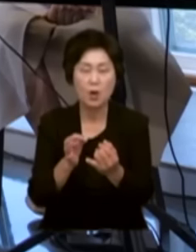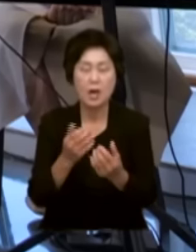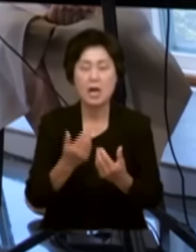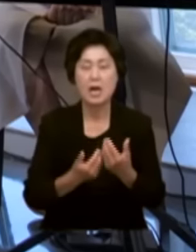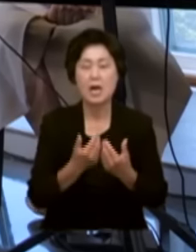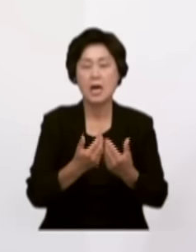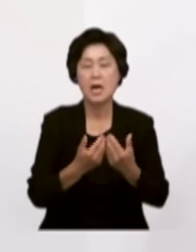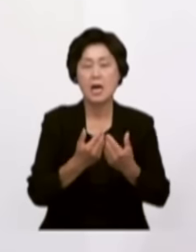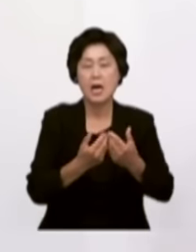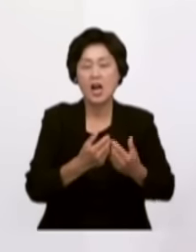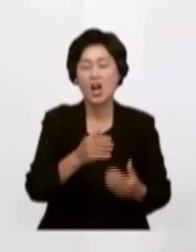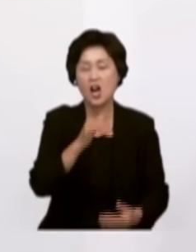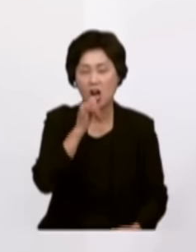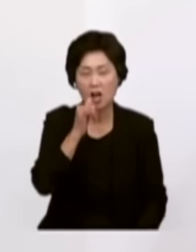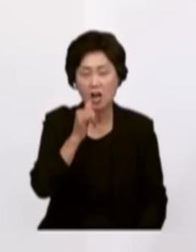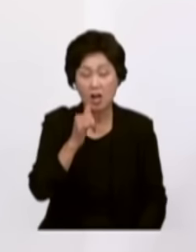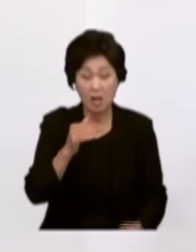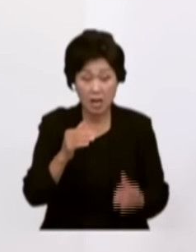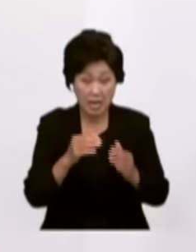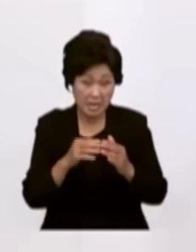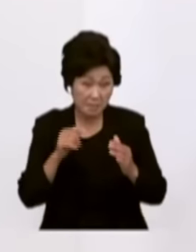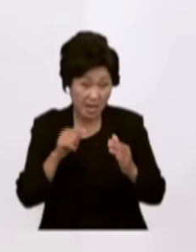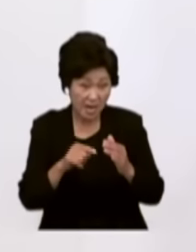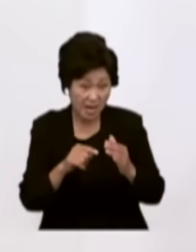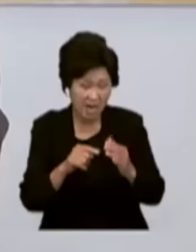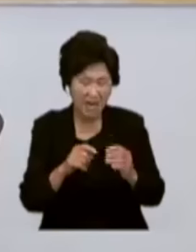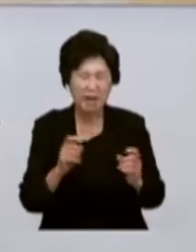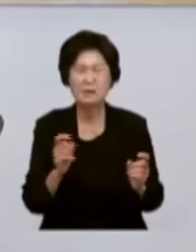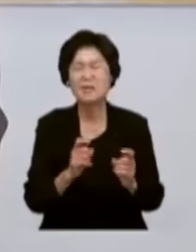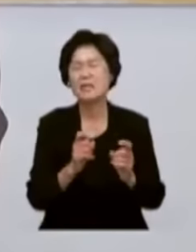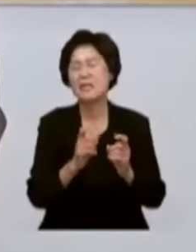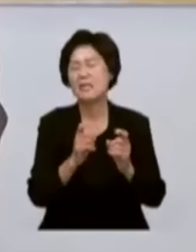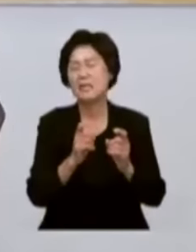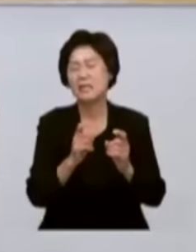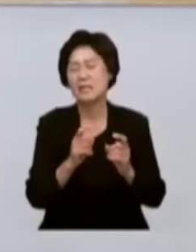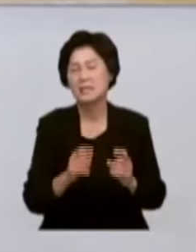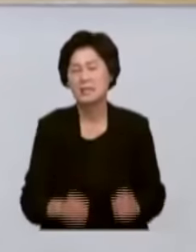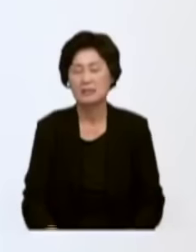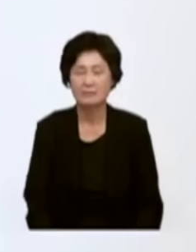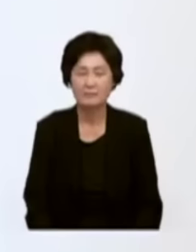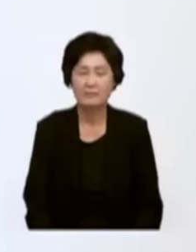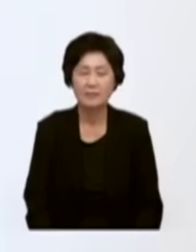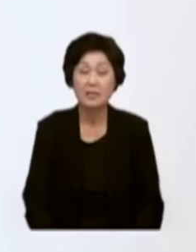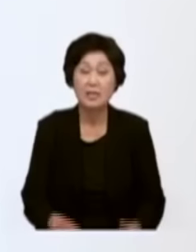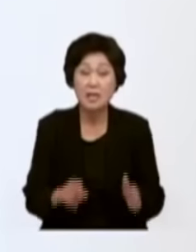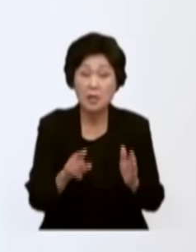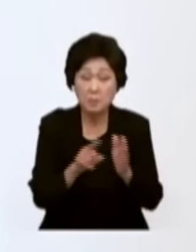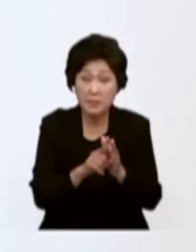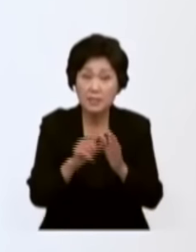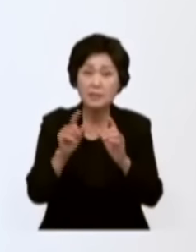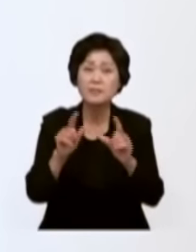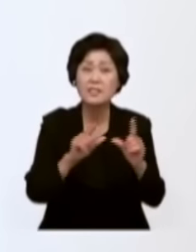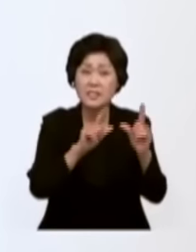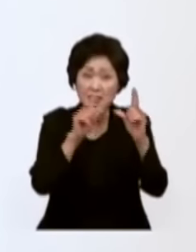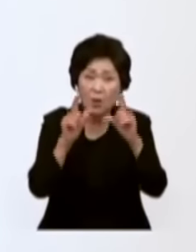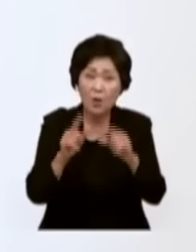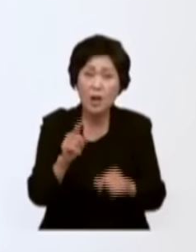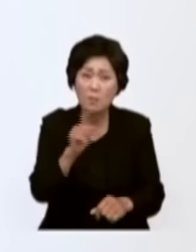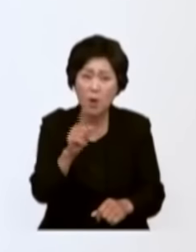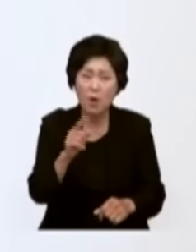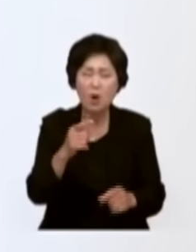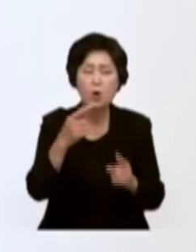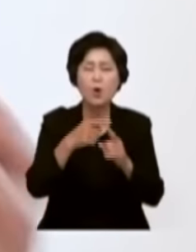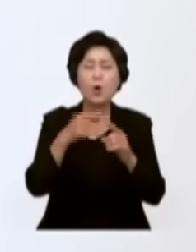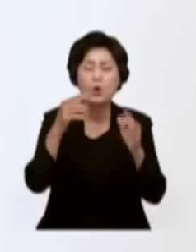이상하게 그냥 집에만 들어오면 싸움밖에 안 했어요. 아니 그러니까 저 신앙생활은 어땠어요? 이게 신앙을 저 교회를 다니고 있지만